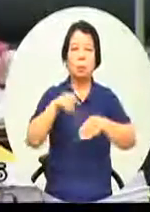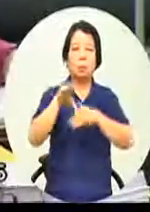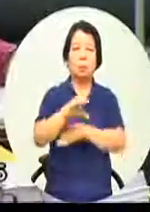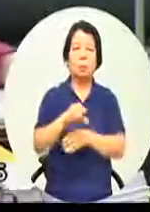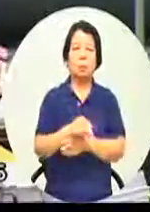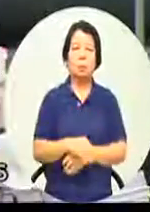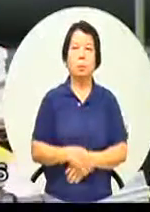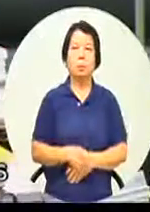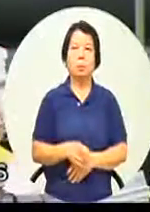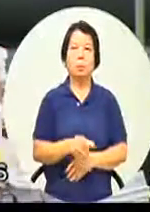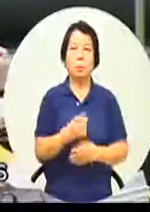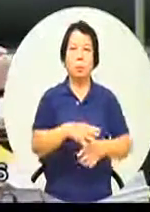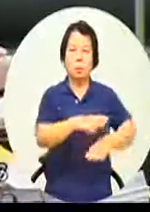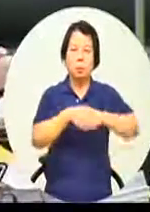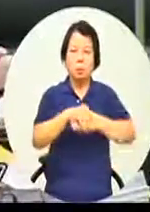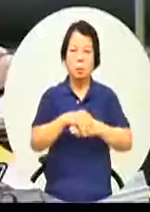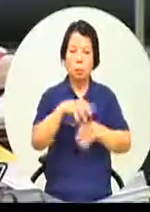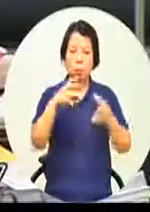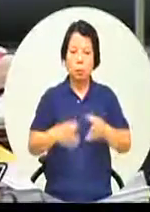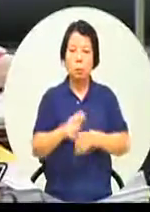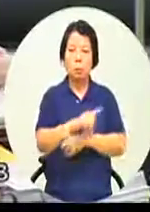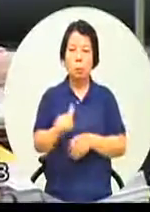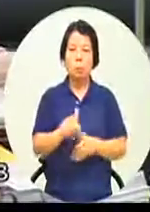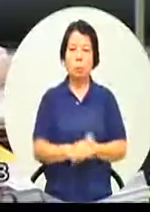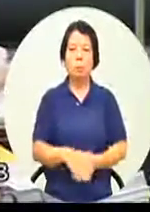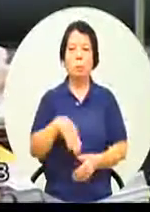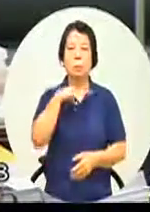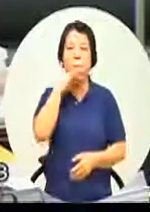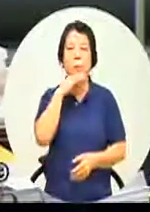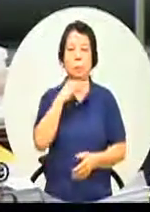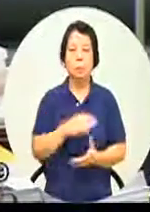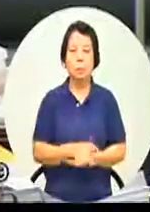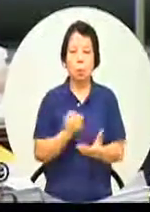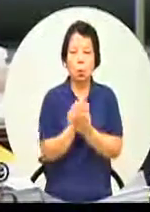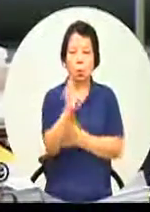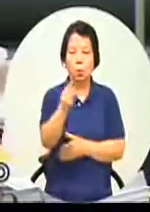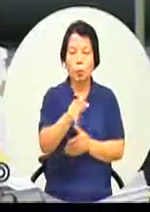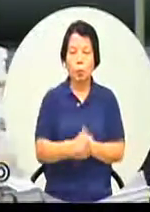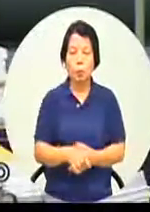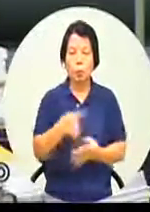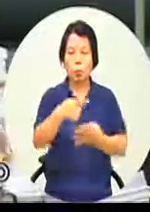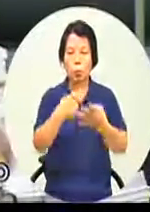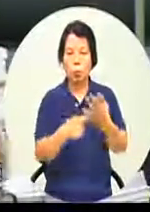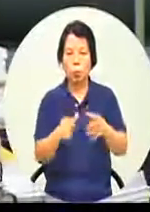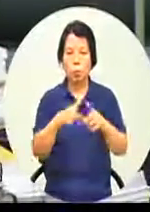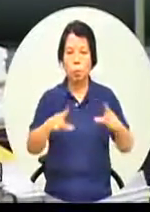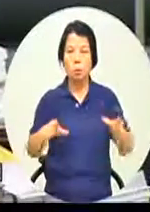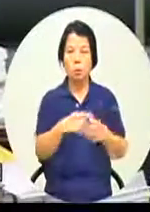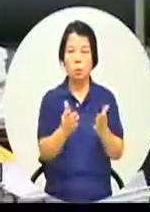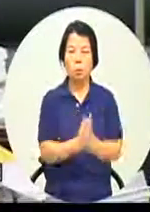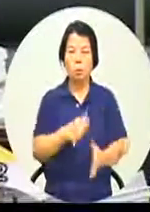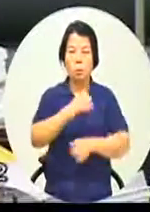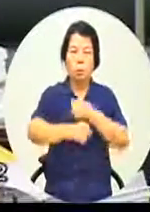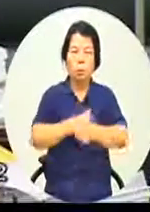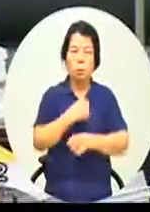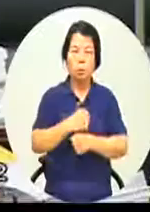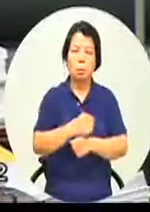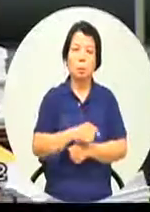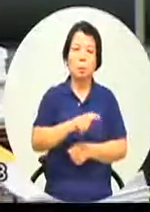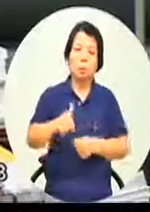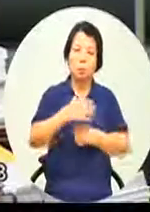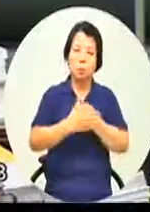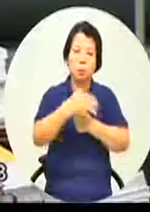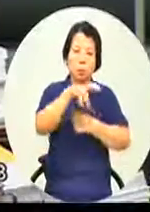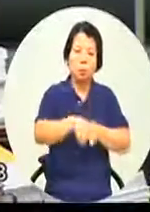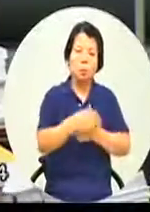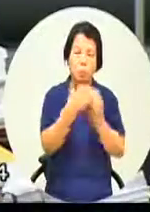多的这些救援设备，待会呢你可以看一下有几个大项，也请动保处来参阅一下，能不能